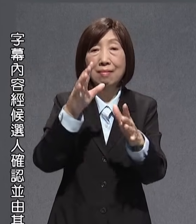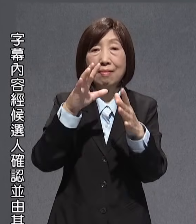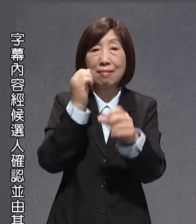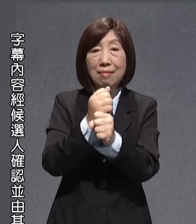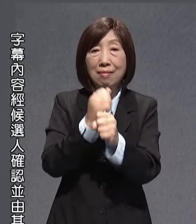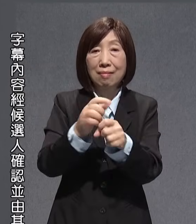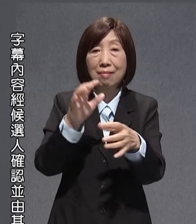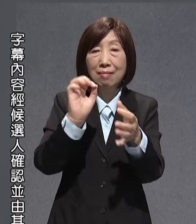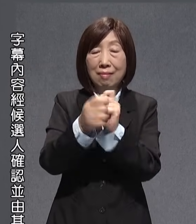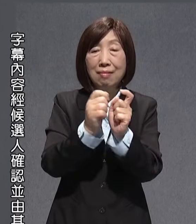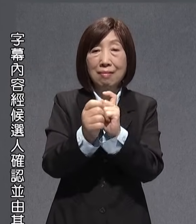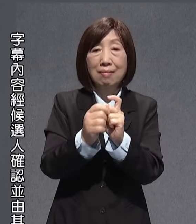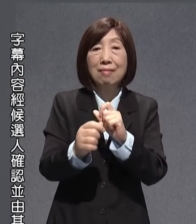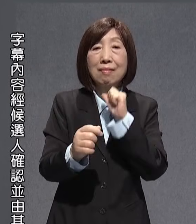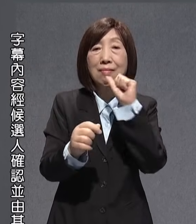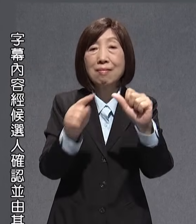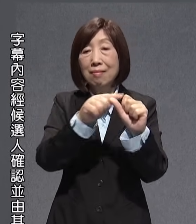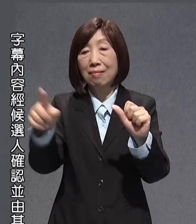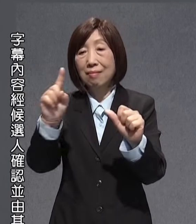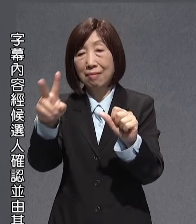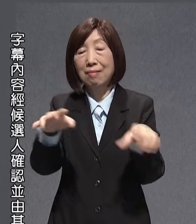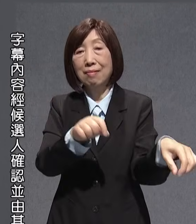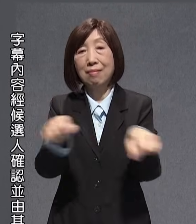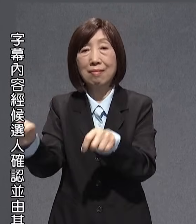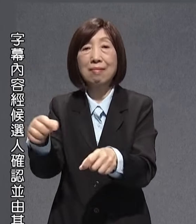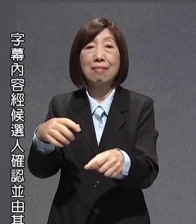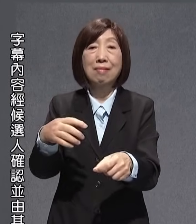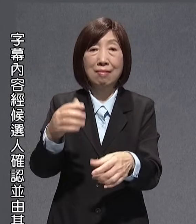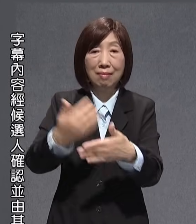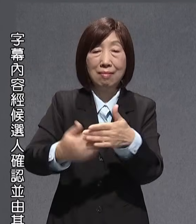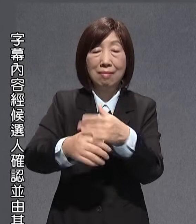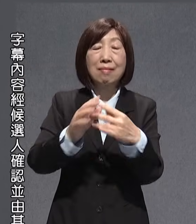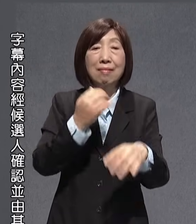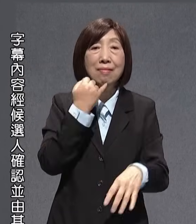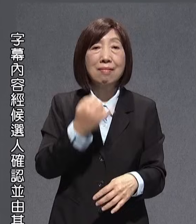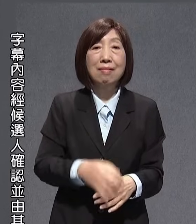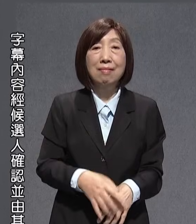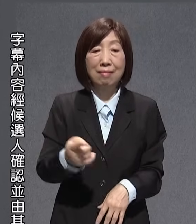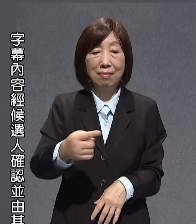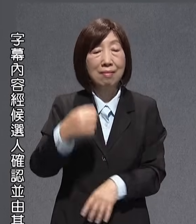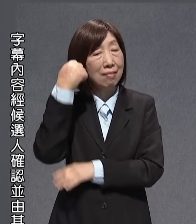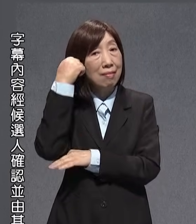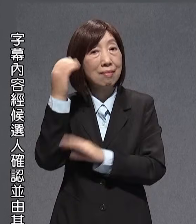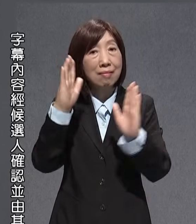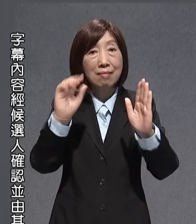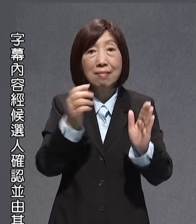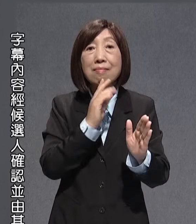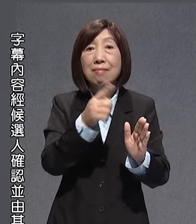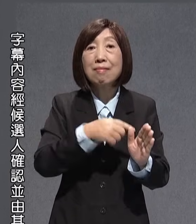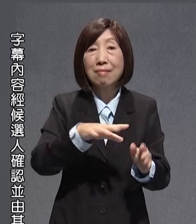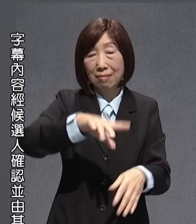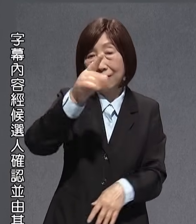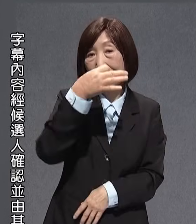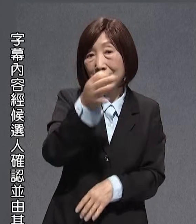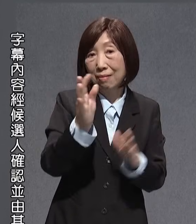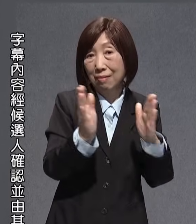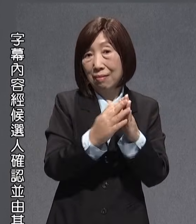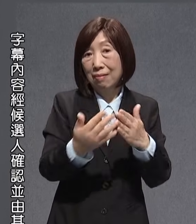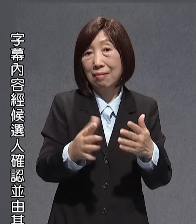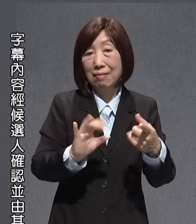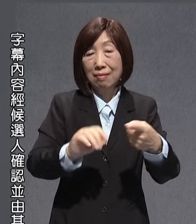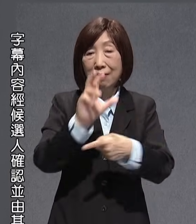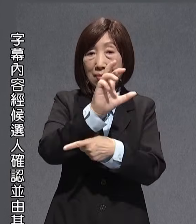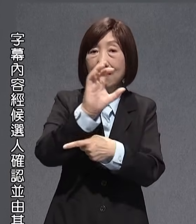从5岁延长到12岁。关于居住福利，首次购屋的育儿家庭8到9成